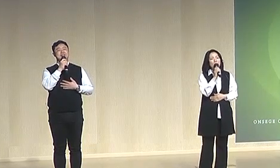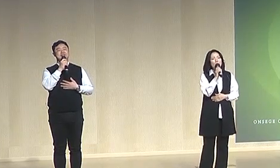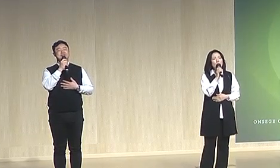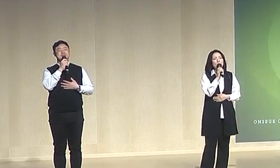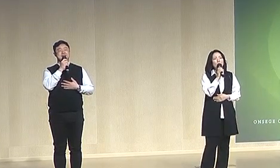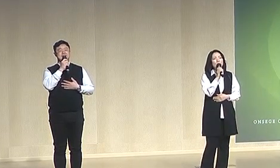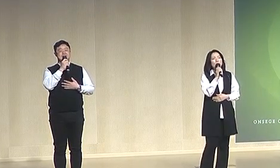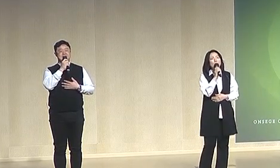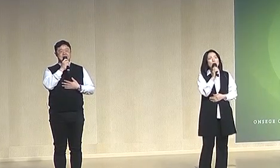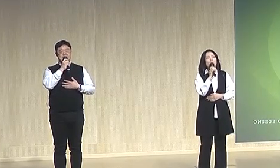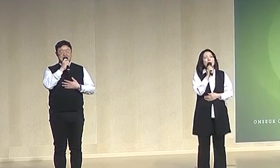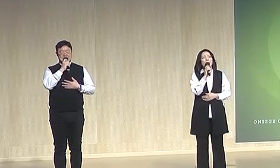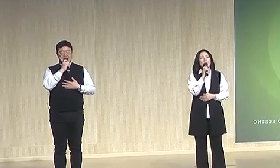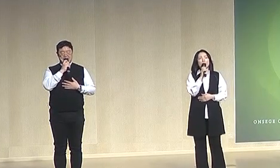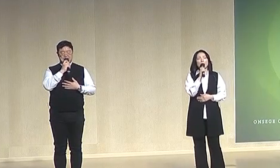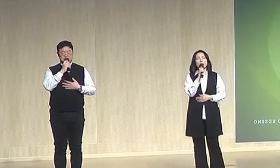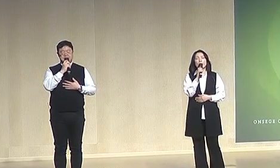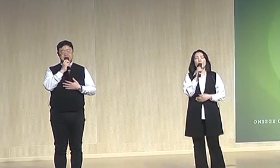원해요.